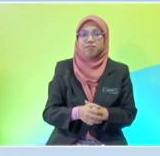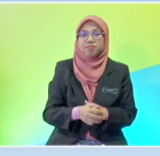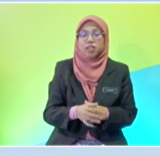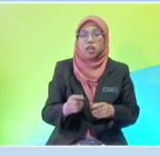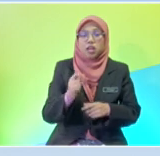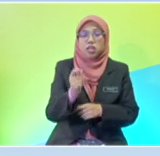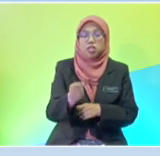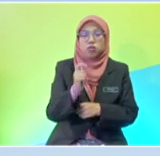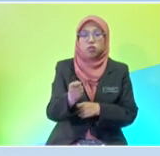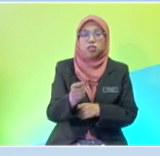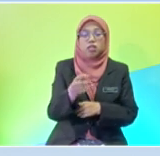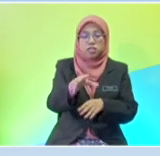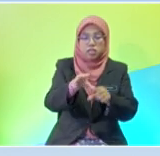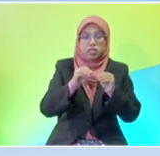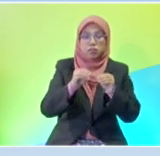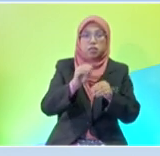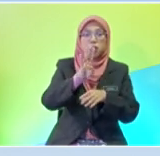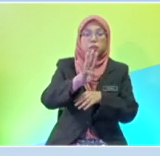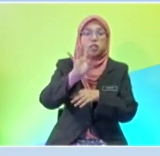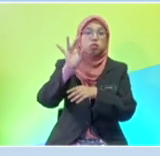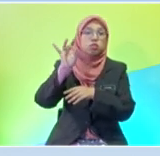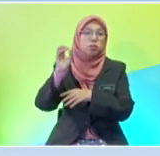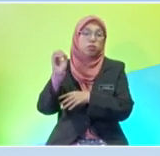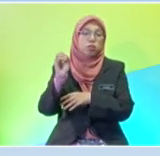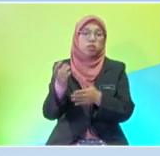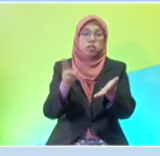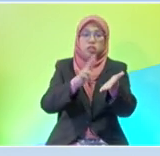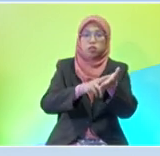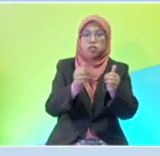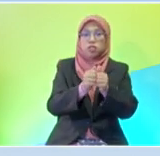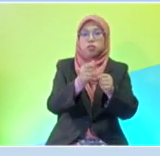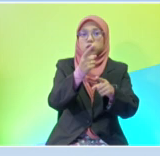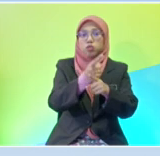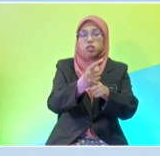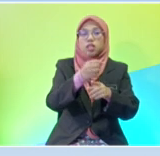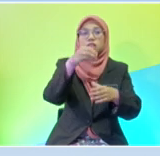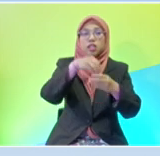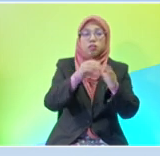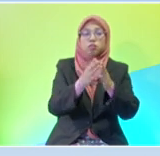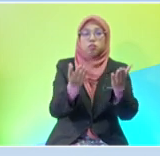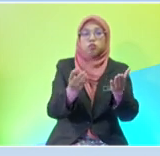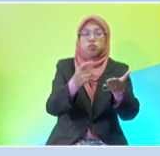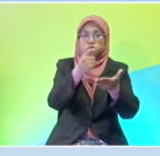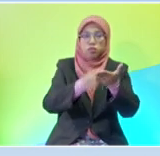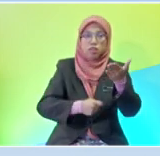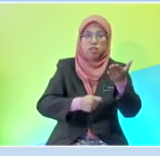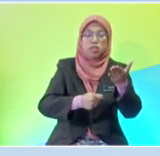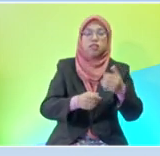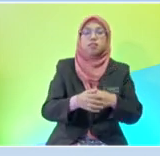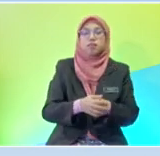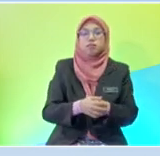diterima sebanyak 850 direkotkan dengan betul dalam buku tunai Oke